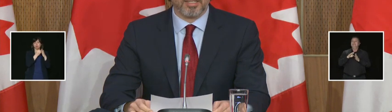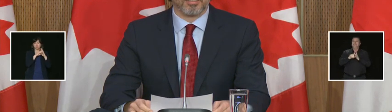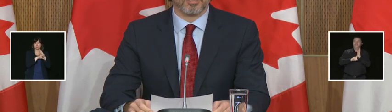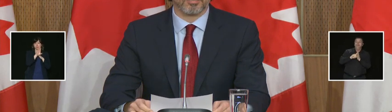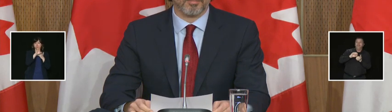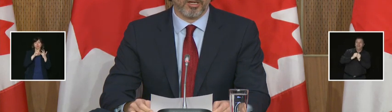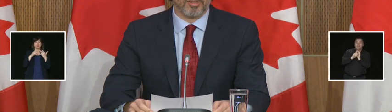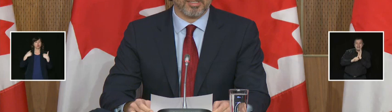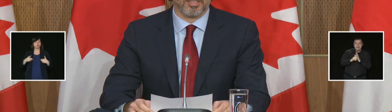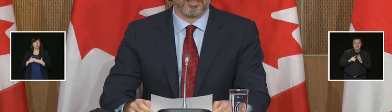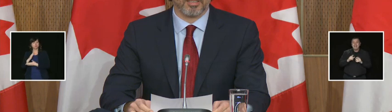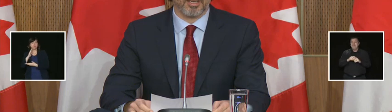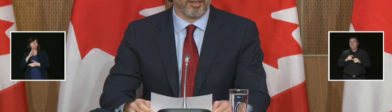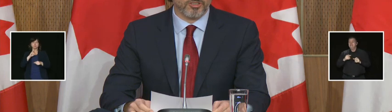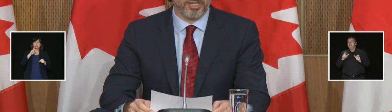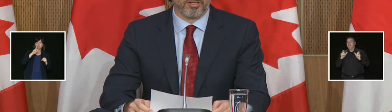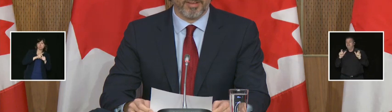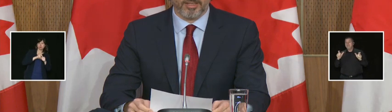may